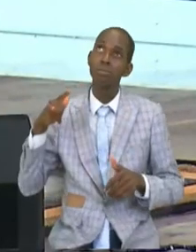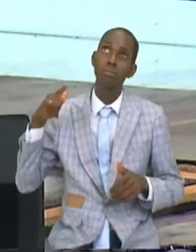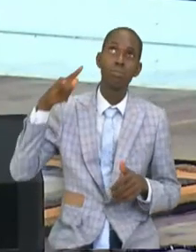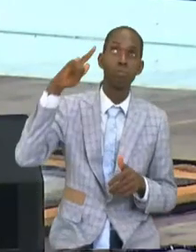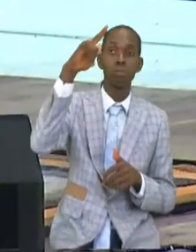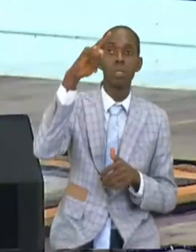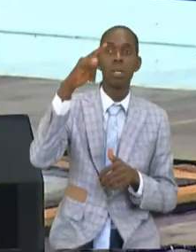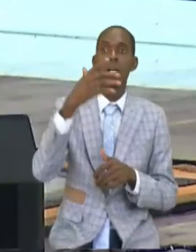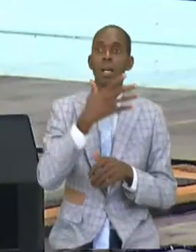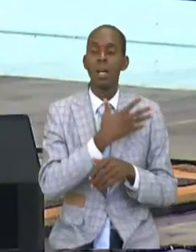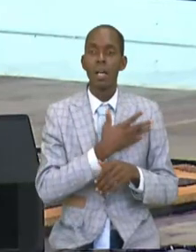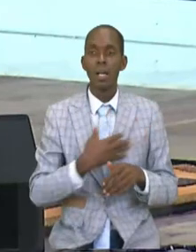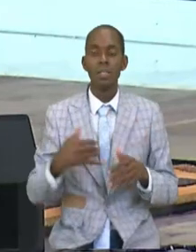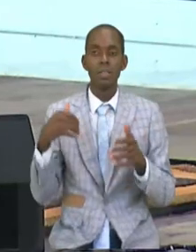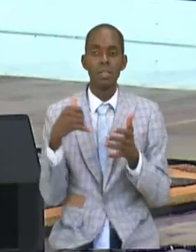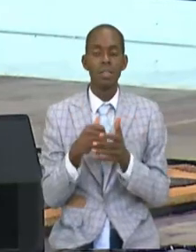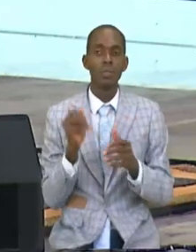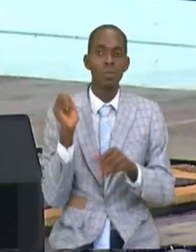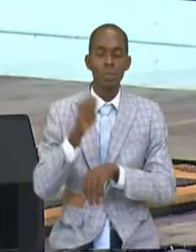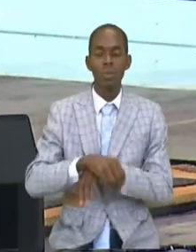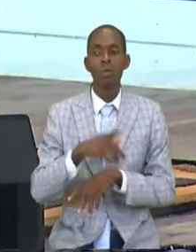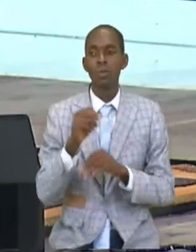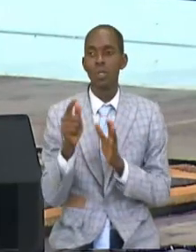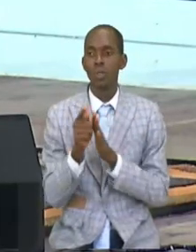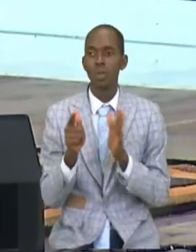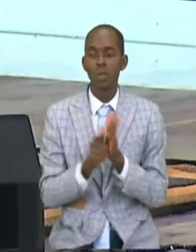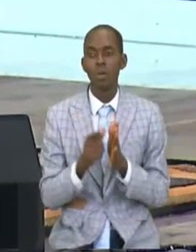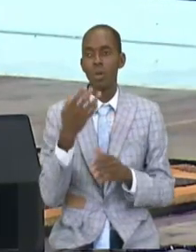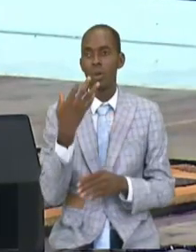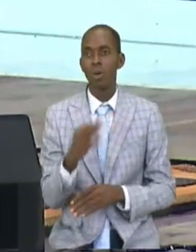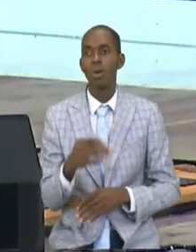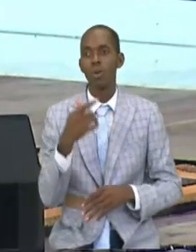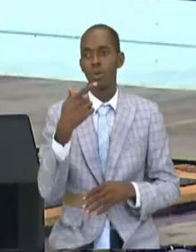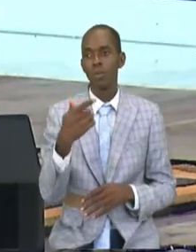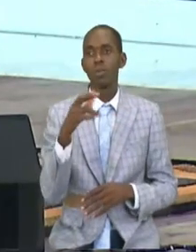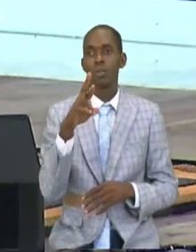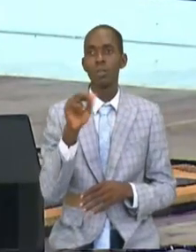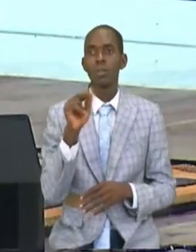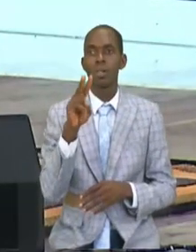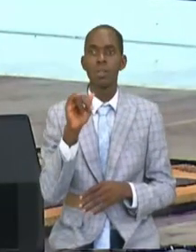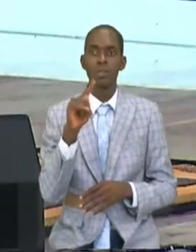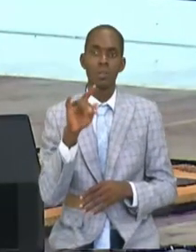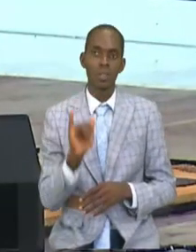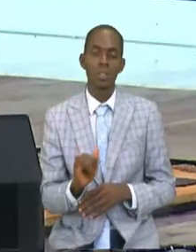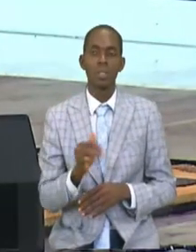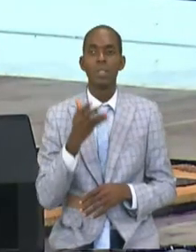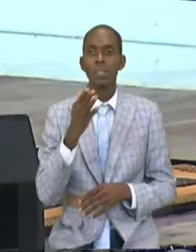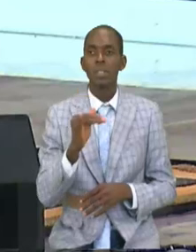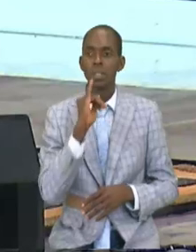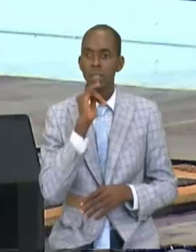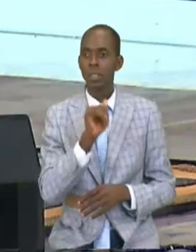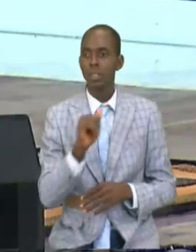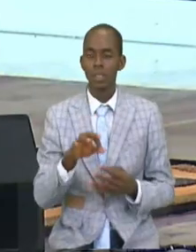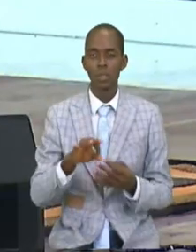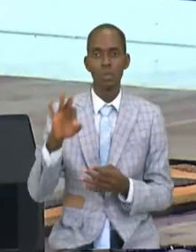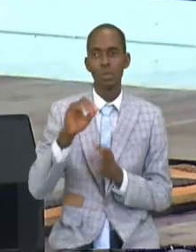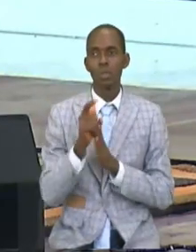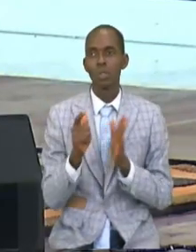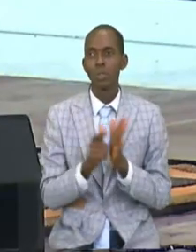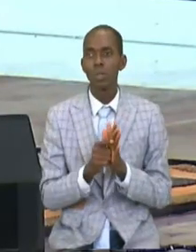un aéronef qui est jeté en l'air et cela surpasse la loi de gravité. Il y a la